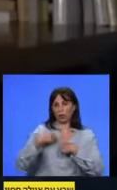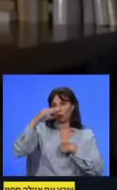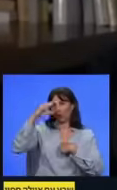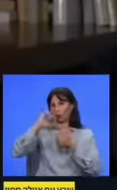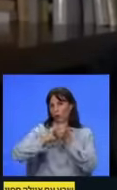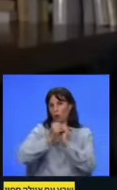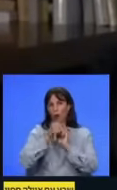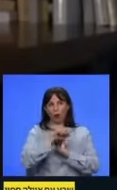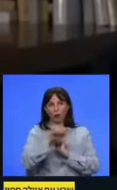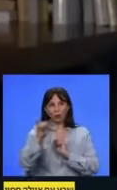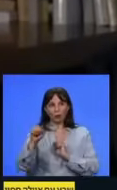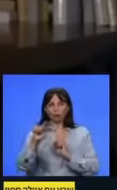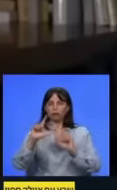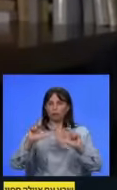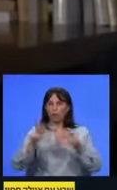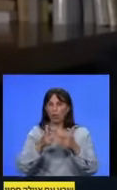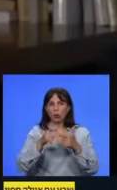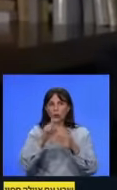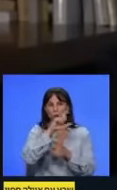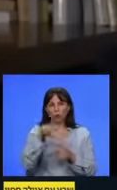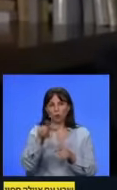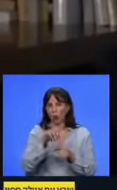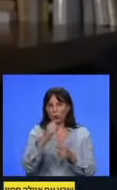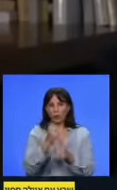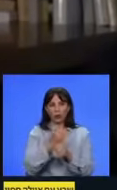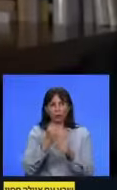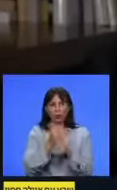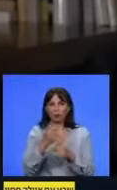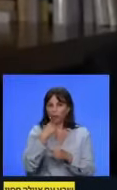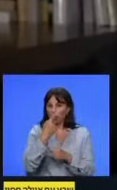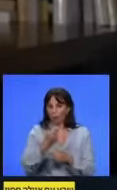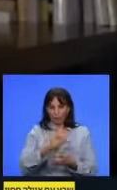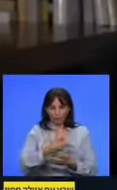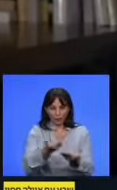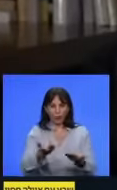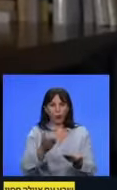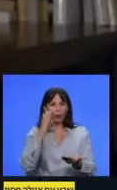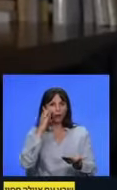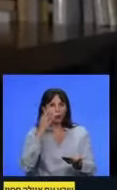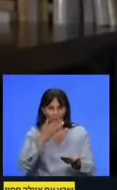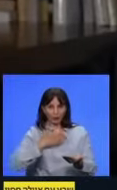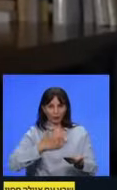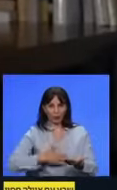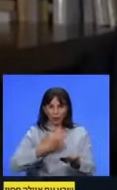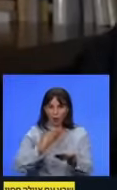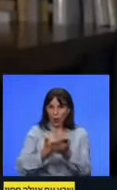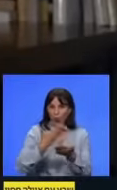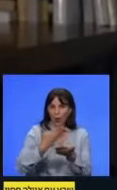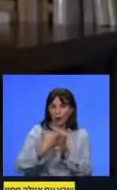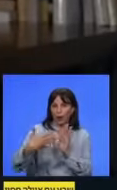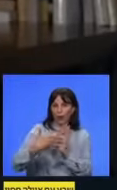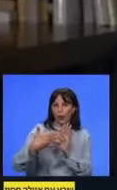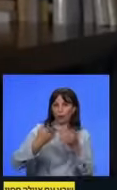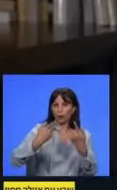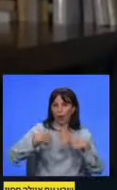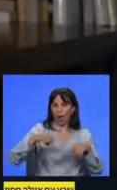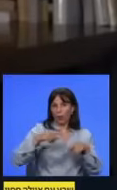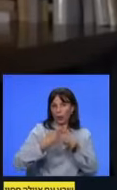יעצרו באיזושהי אשמה. לא עשינו כלום, אגב, תפתחו, תראו מה שאתם רוצים. אנחנו הרי נרצה להוכיח לחוקרים שאנחנו חפים